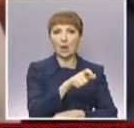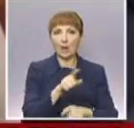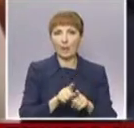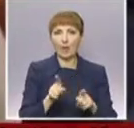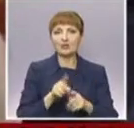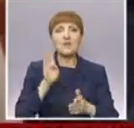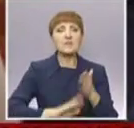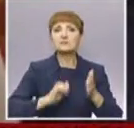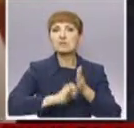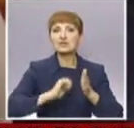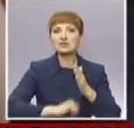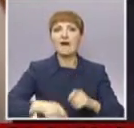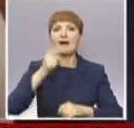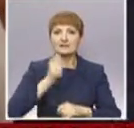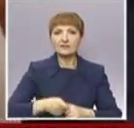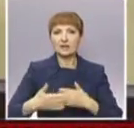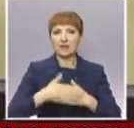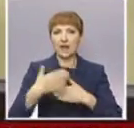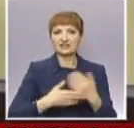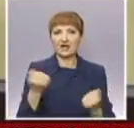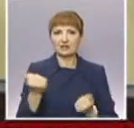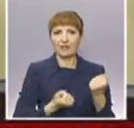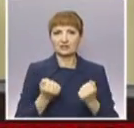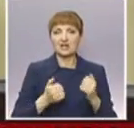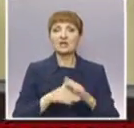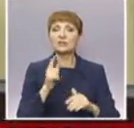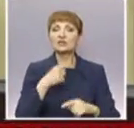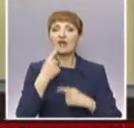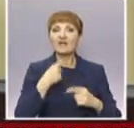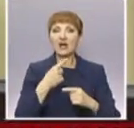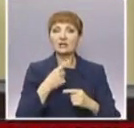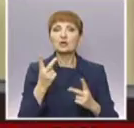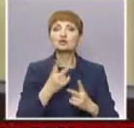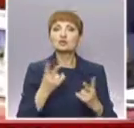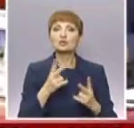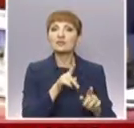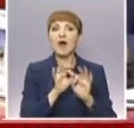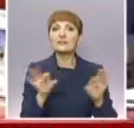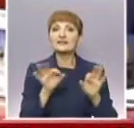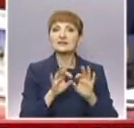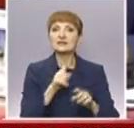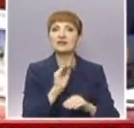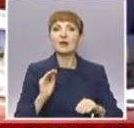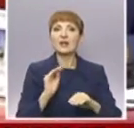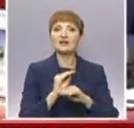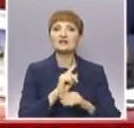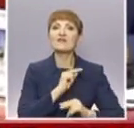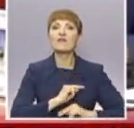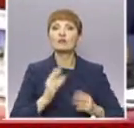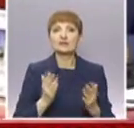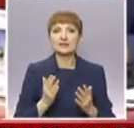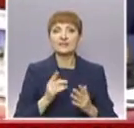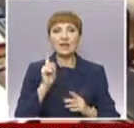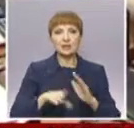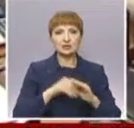беспричинно останавливают и наказывают водители депутаты подчеркнули что следует им объяснить а их дополнительных функциях также